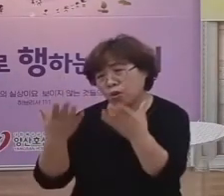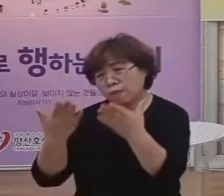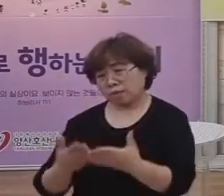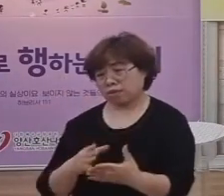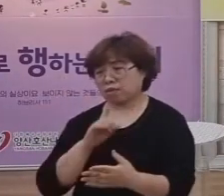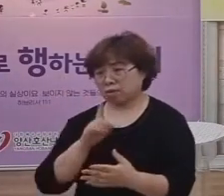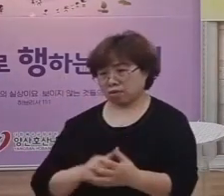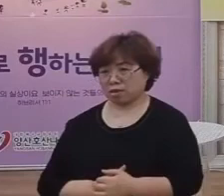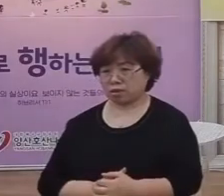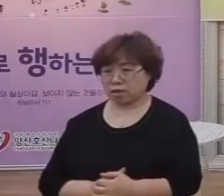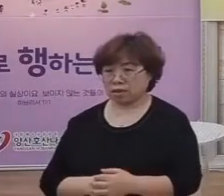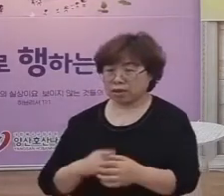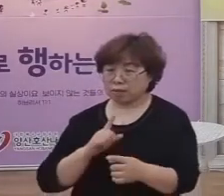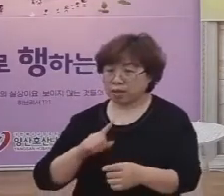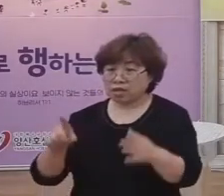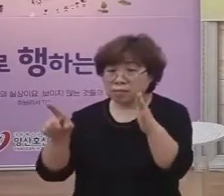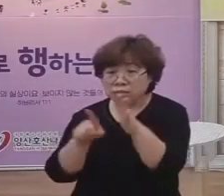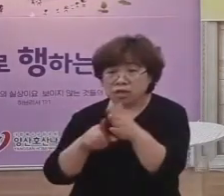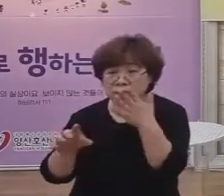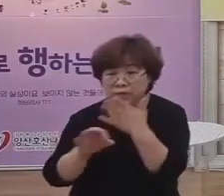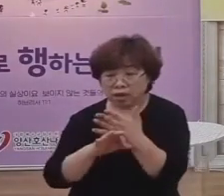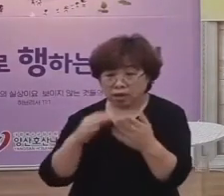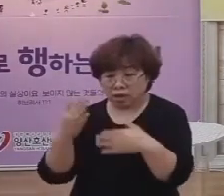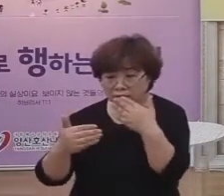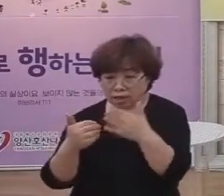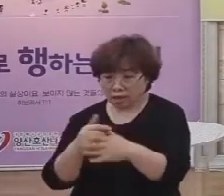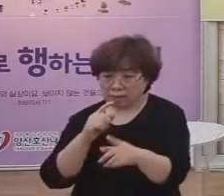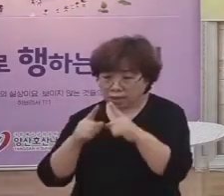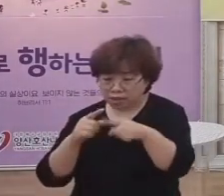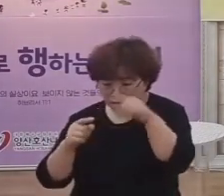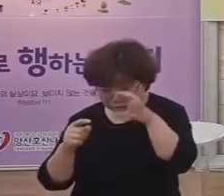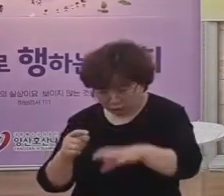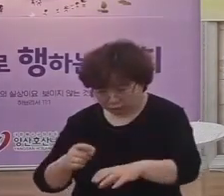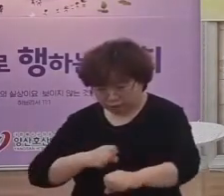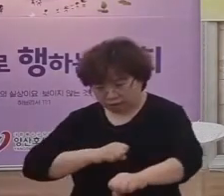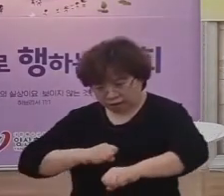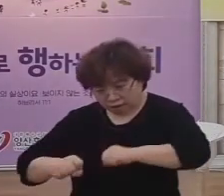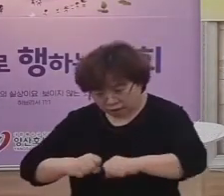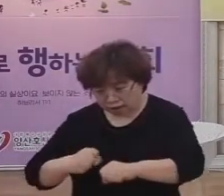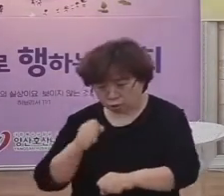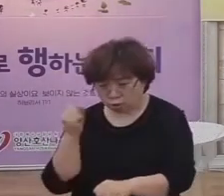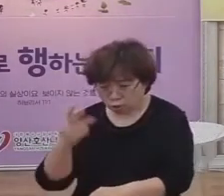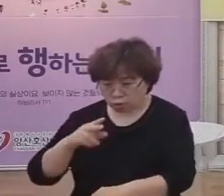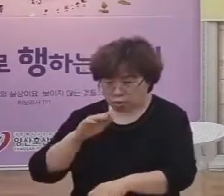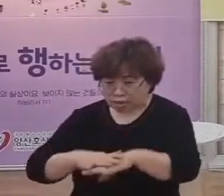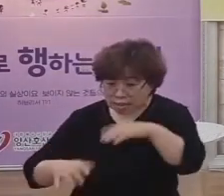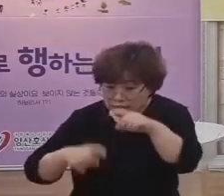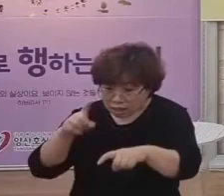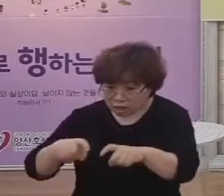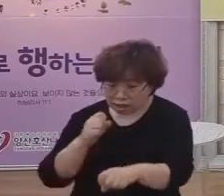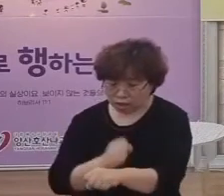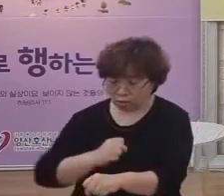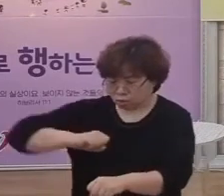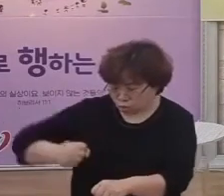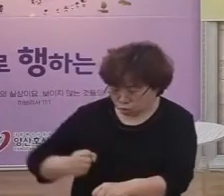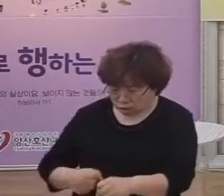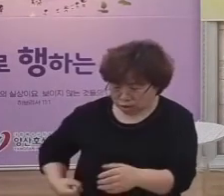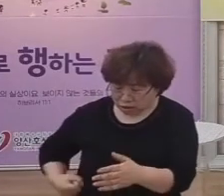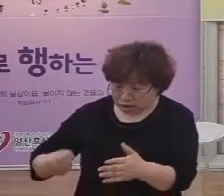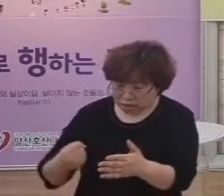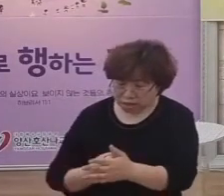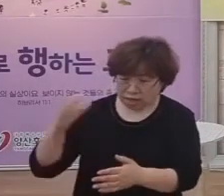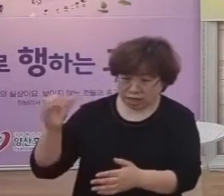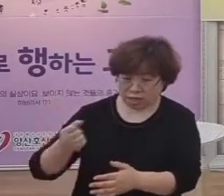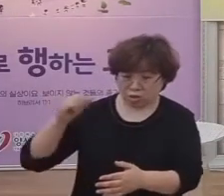말씀을 믿는다면 그 하나님 말씀 앞에 행하며 순종하고 실천하는 결단이 있게 될